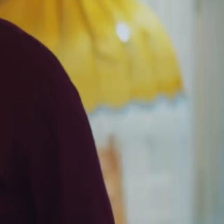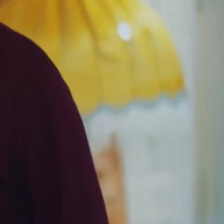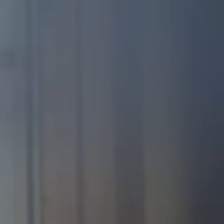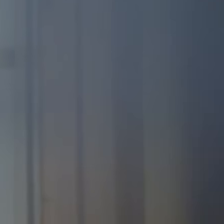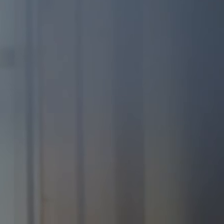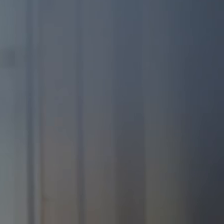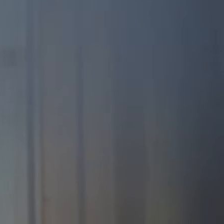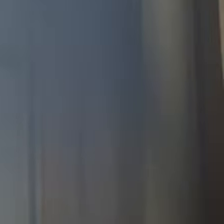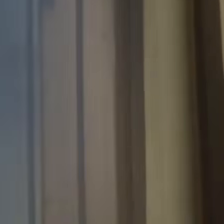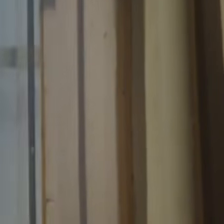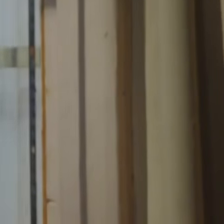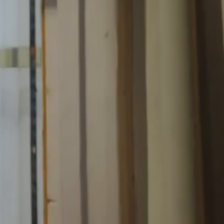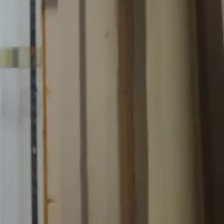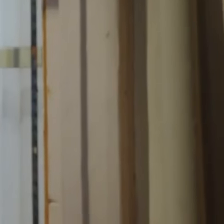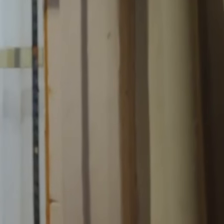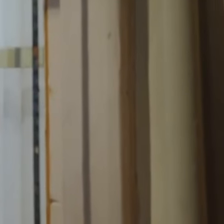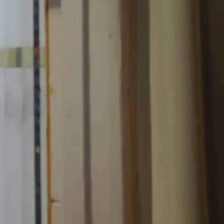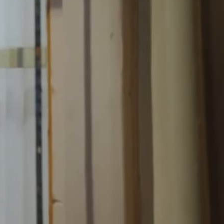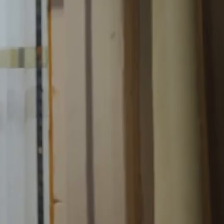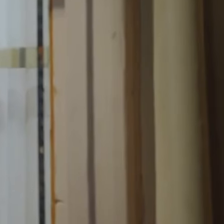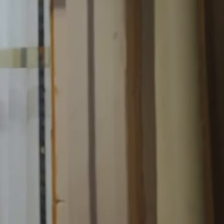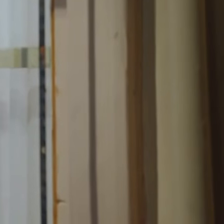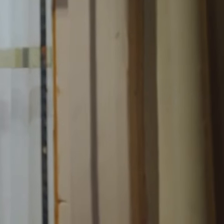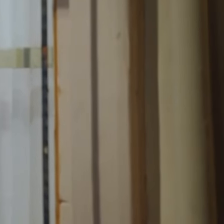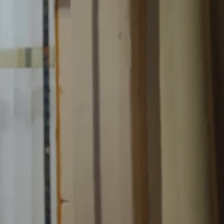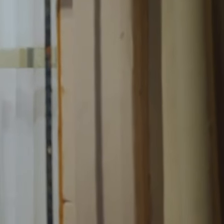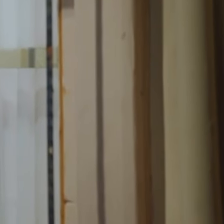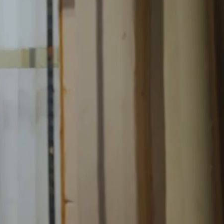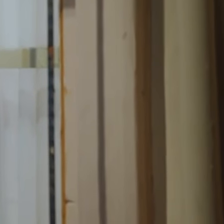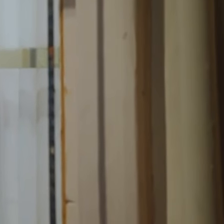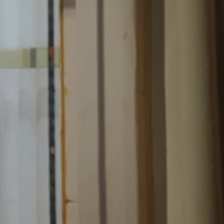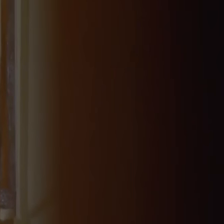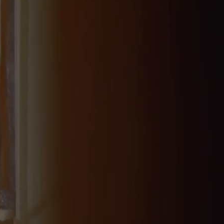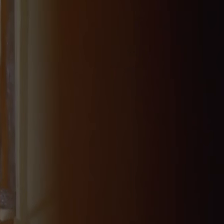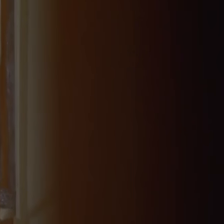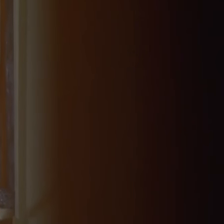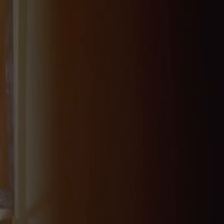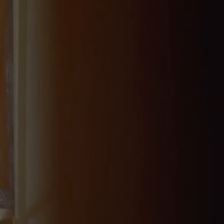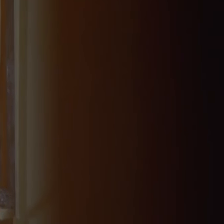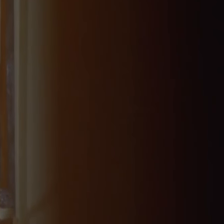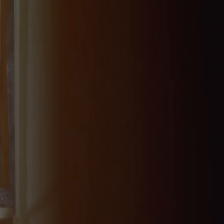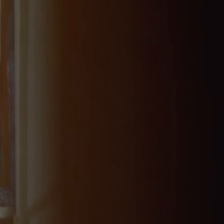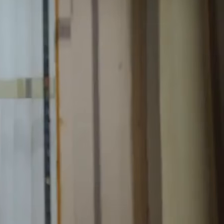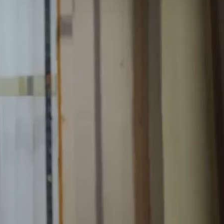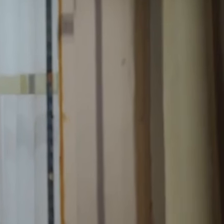Pencere kenarına gelip perdeyi araladı. Sokağa bakarken Adile de pencere önüne geldi.